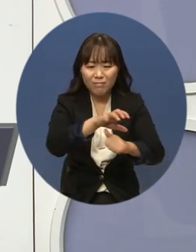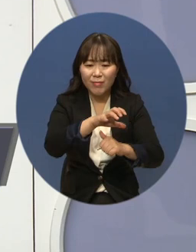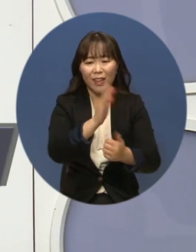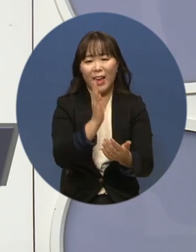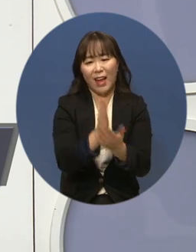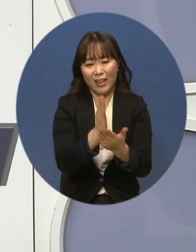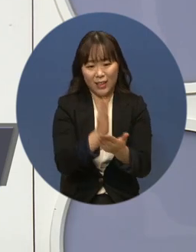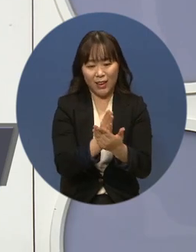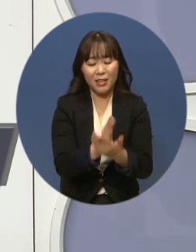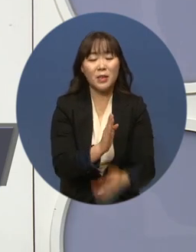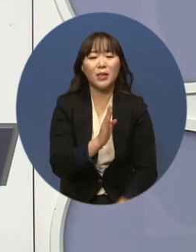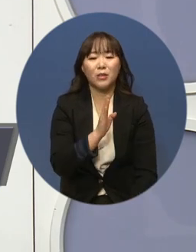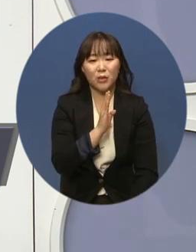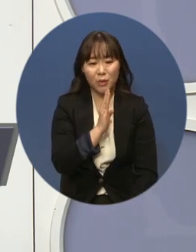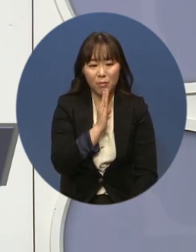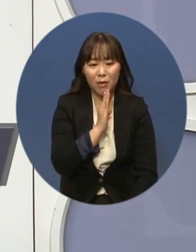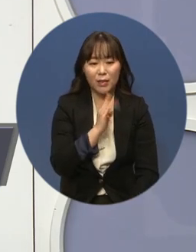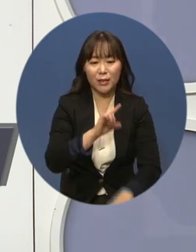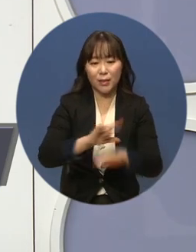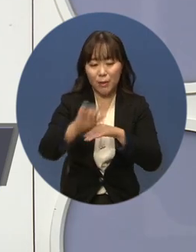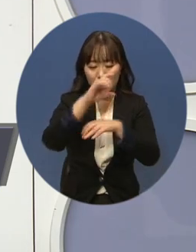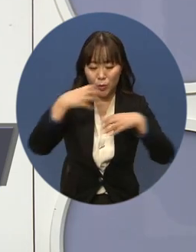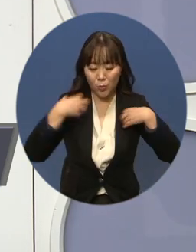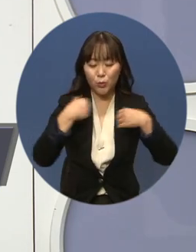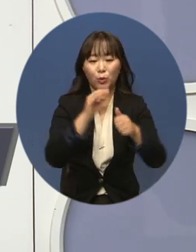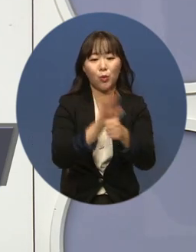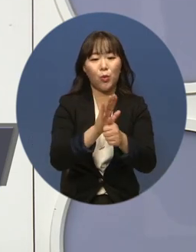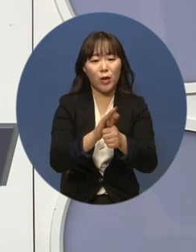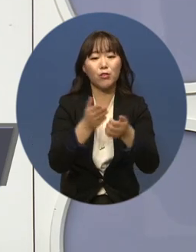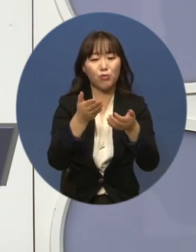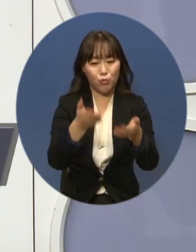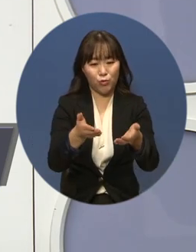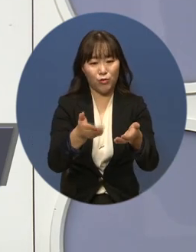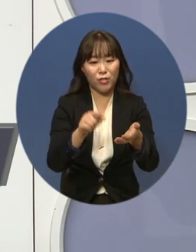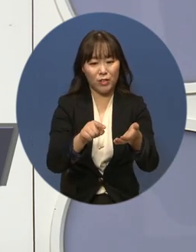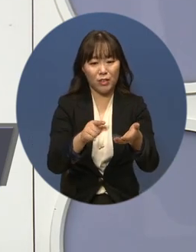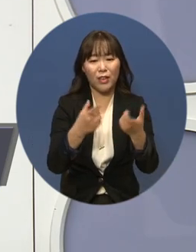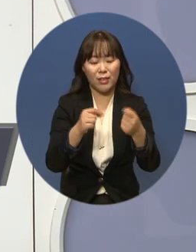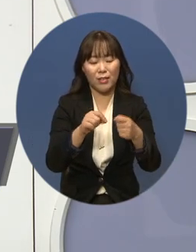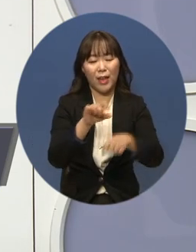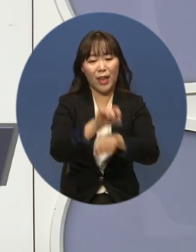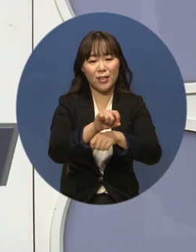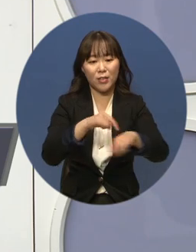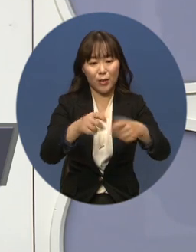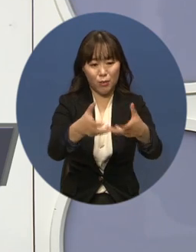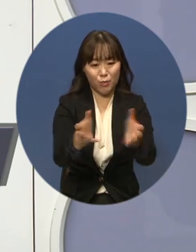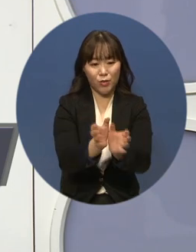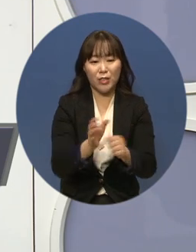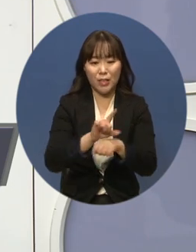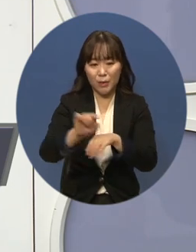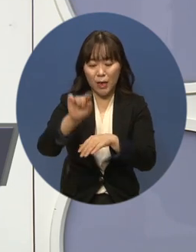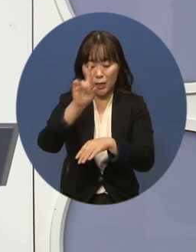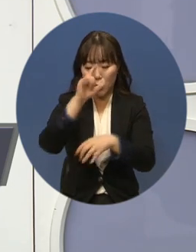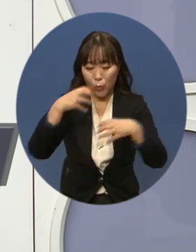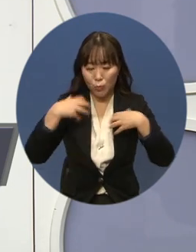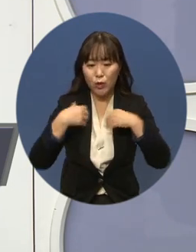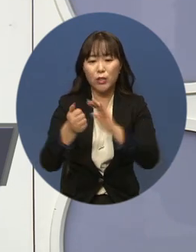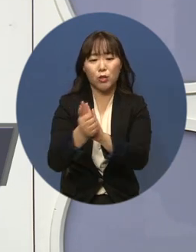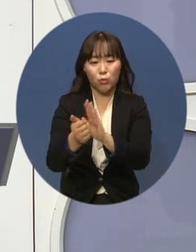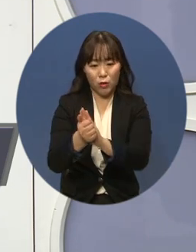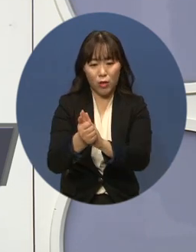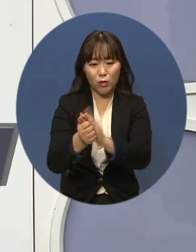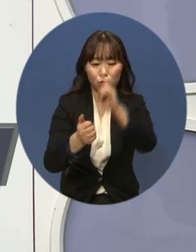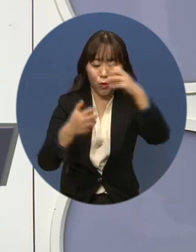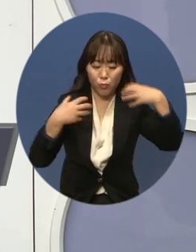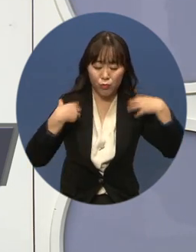행정자치부가 아니라 정말 지방정부를 도와주는 도우미 부처로 행정자치부, 지방정부를 지원하는 부처로서